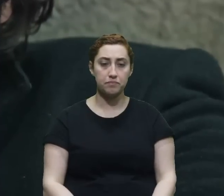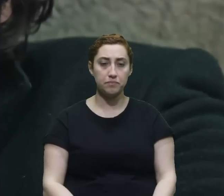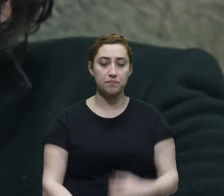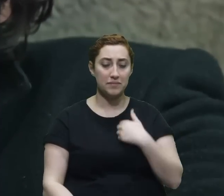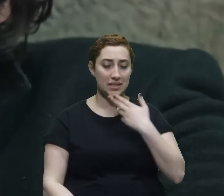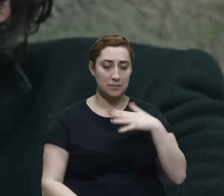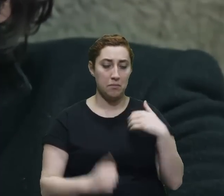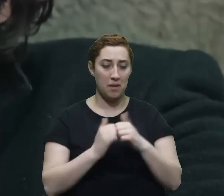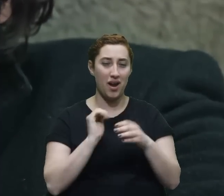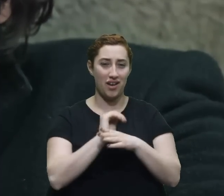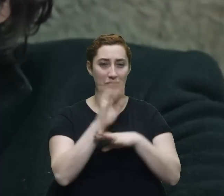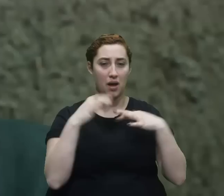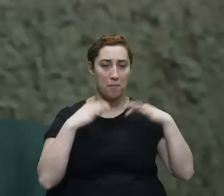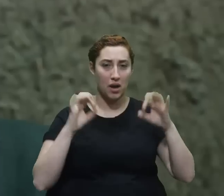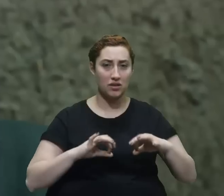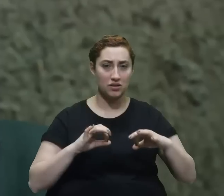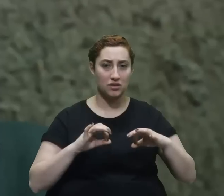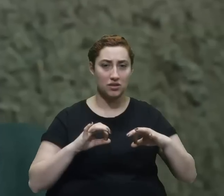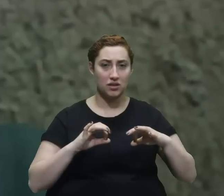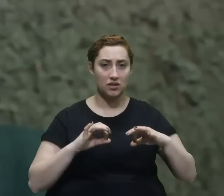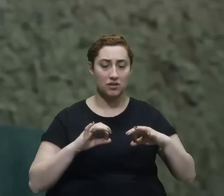Kızımla beraber yaşamaya başladım.